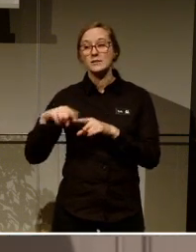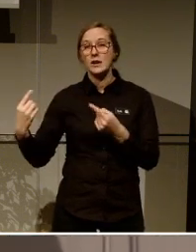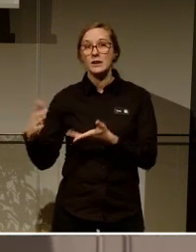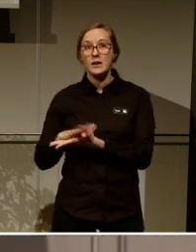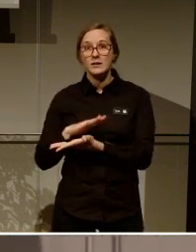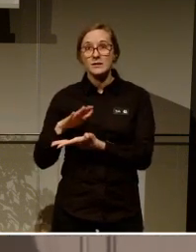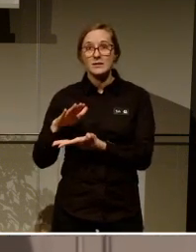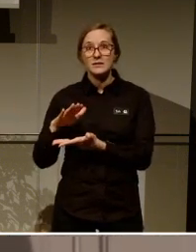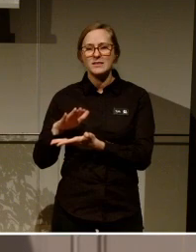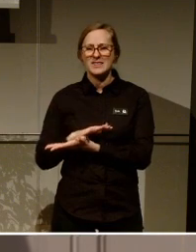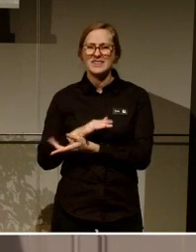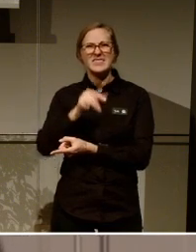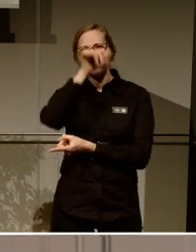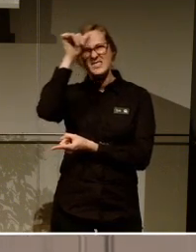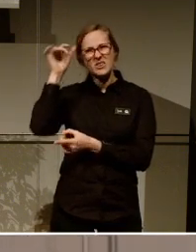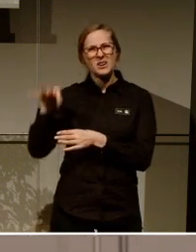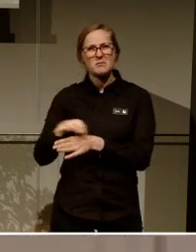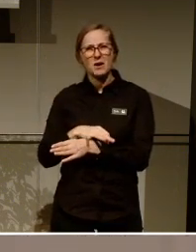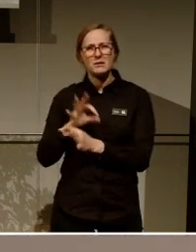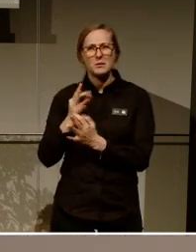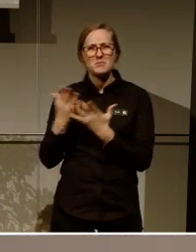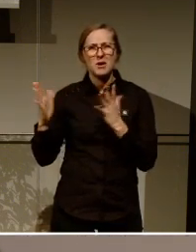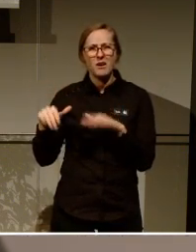kan inte riktigt mäta hur folk läser den liksom.